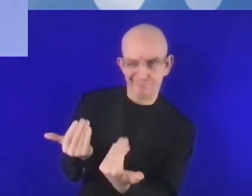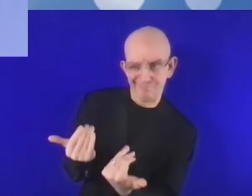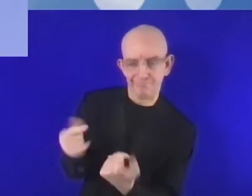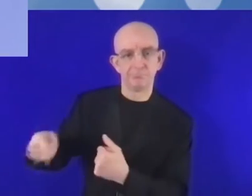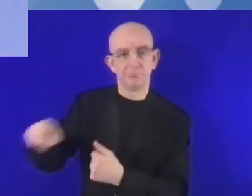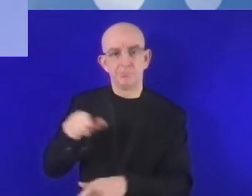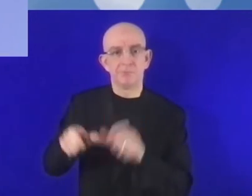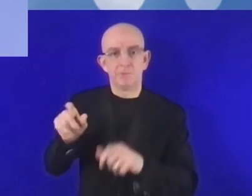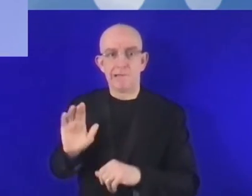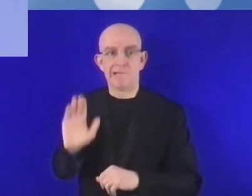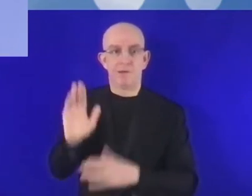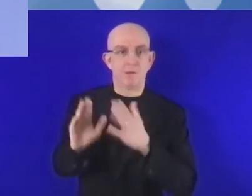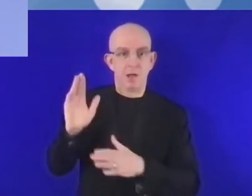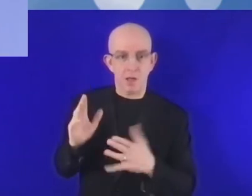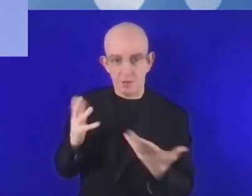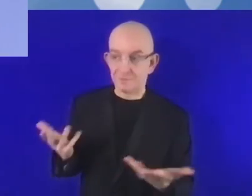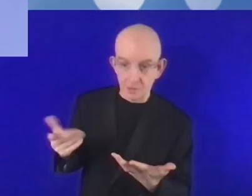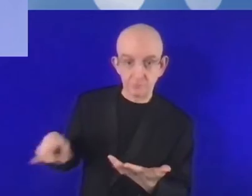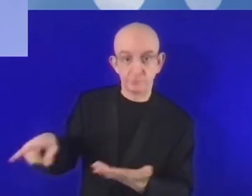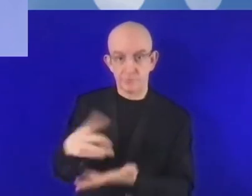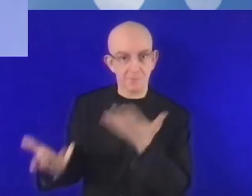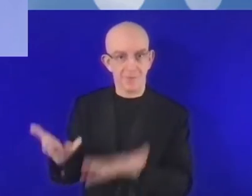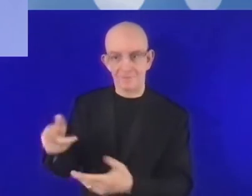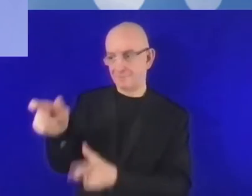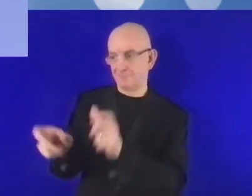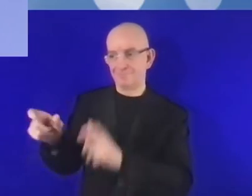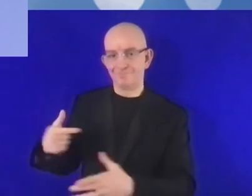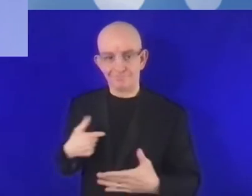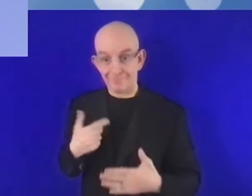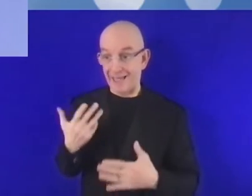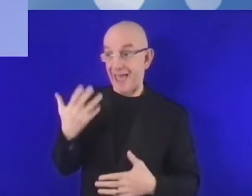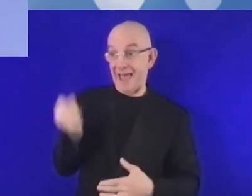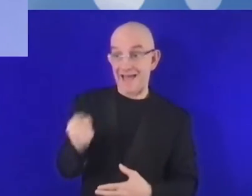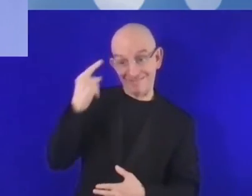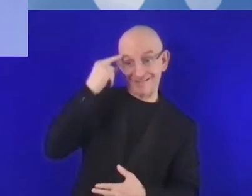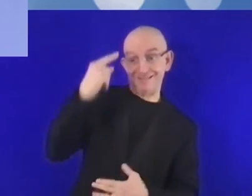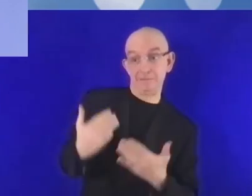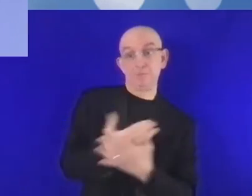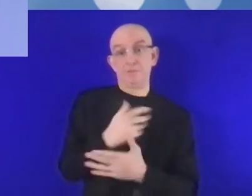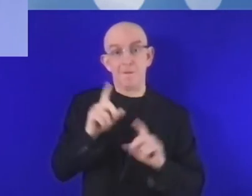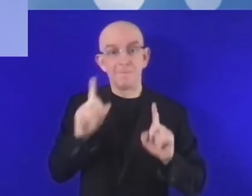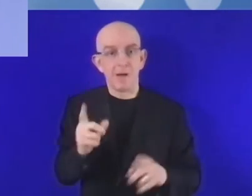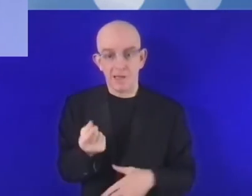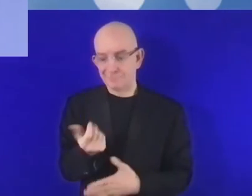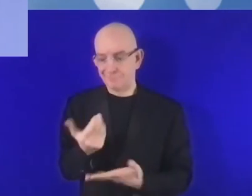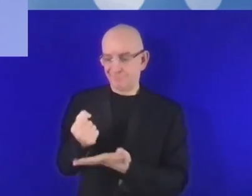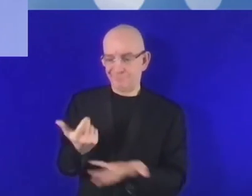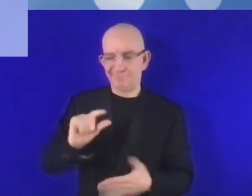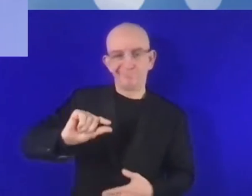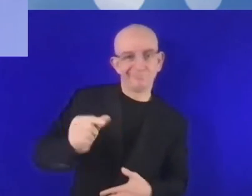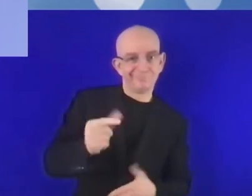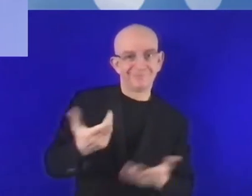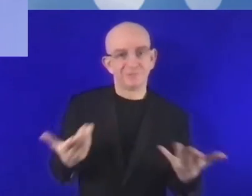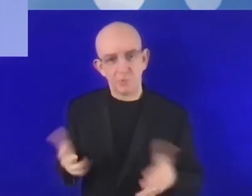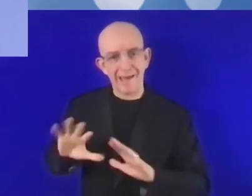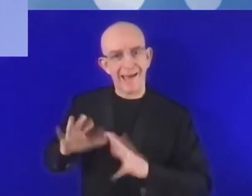финансового характера, механизмов поддержки, финансовой, административной и так далее. Иногда случается